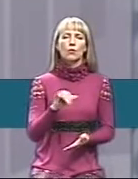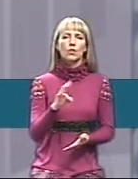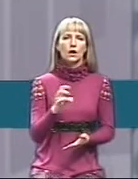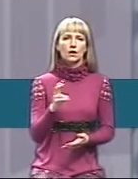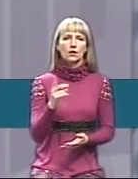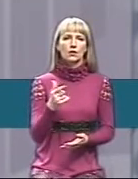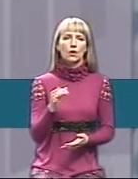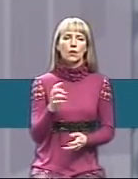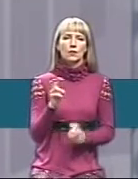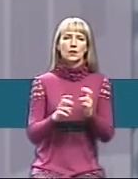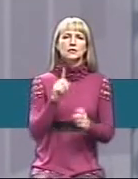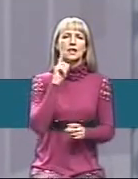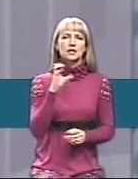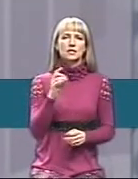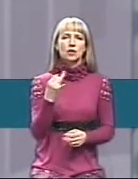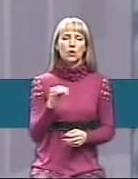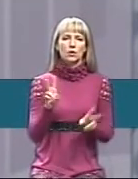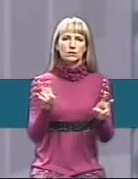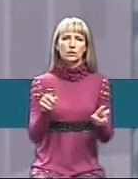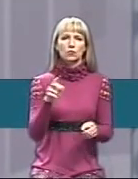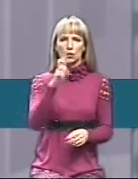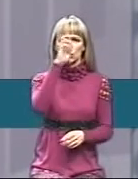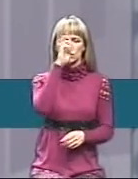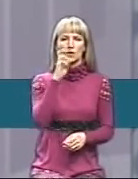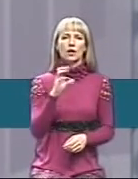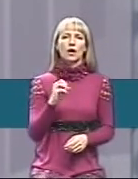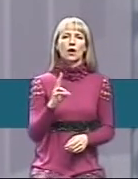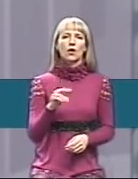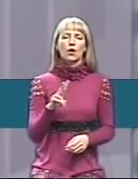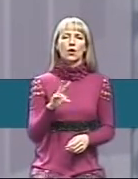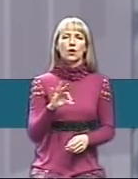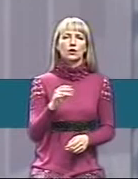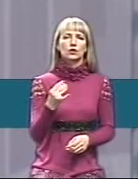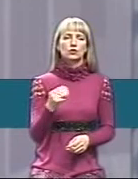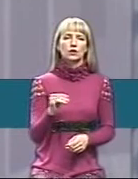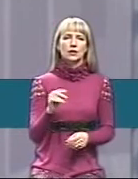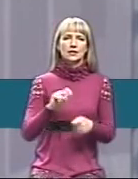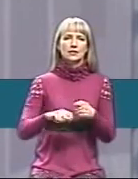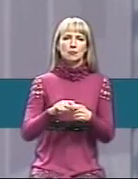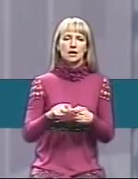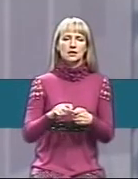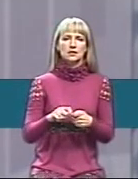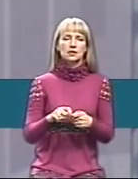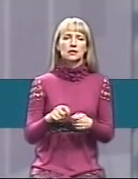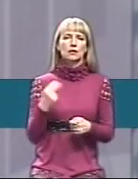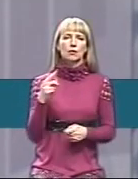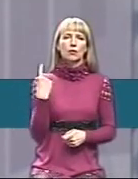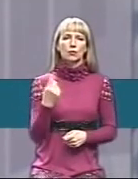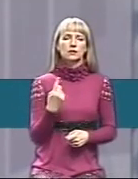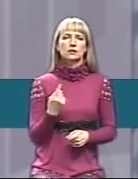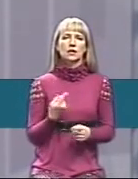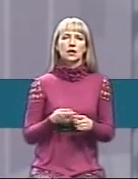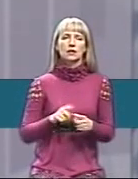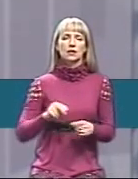«Зеленстрой», вот, и представитель той же государственной экологической инспекции в Запорожской области. Поэтому, в принципе,